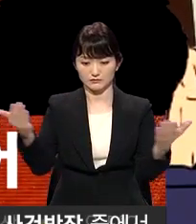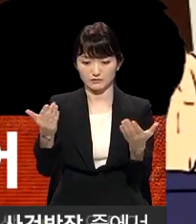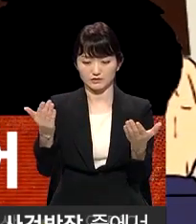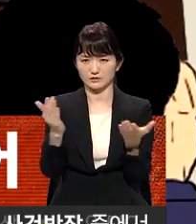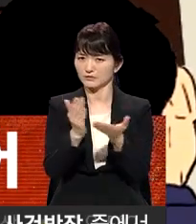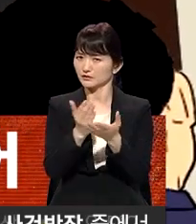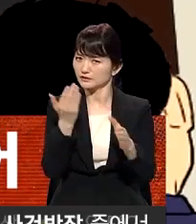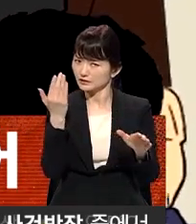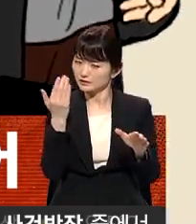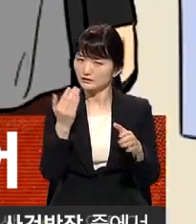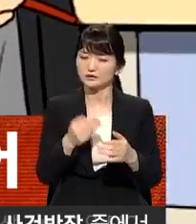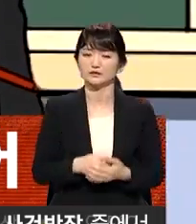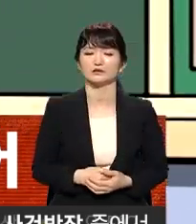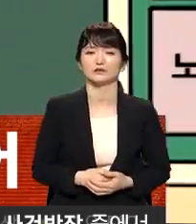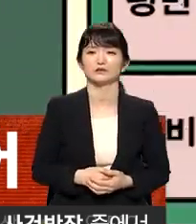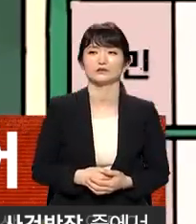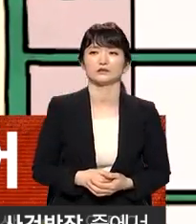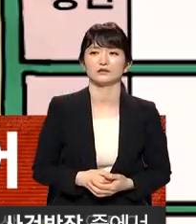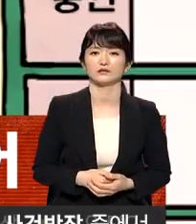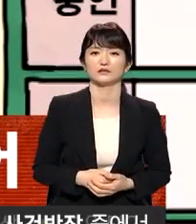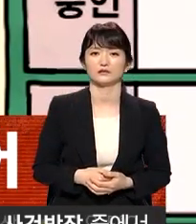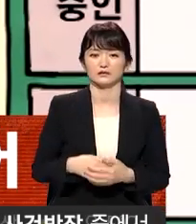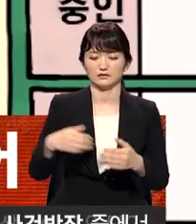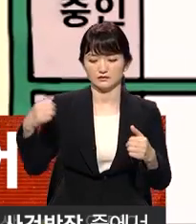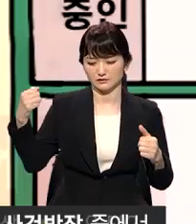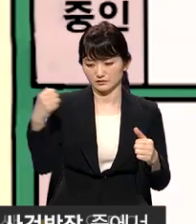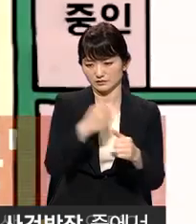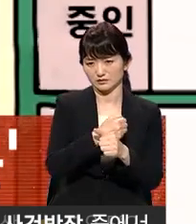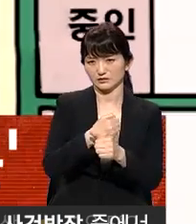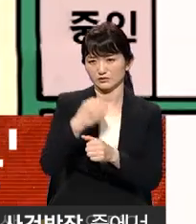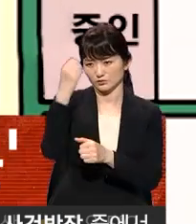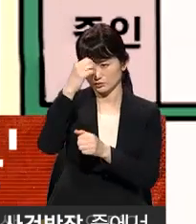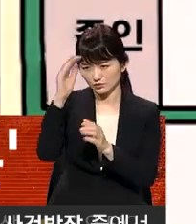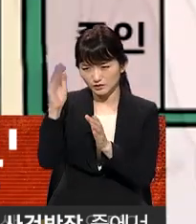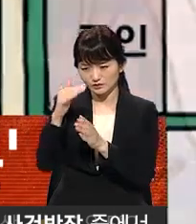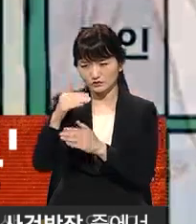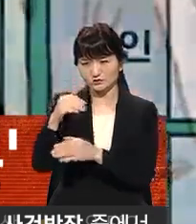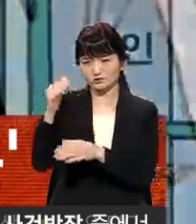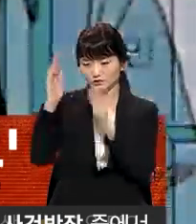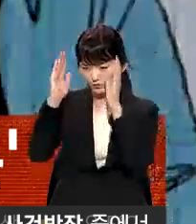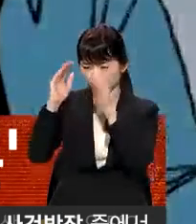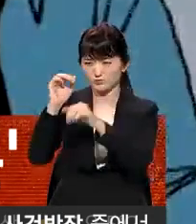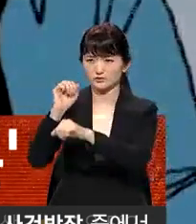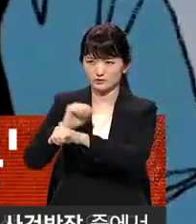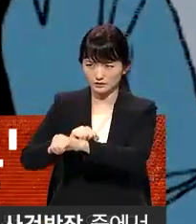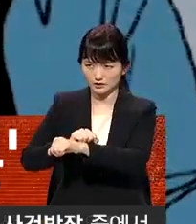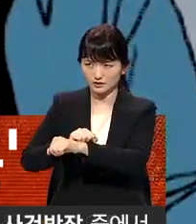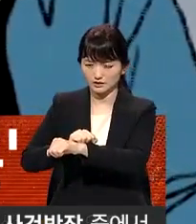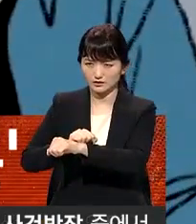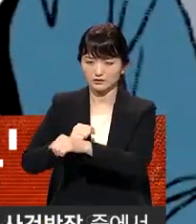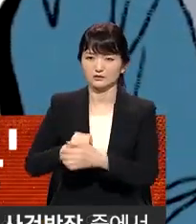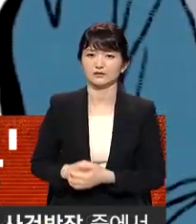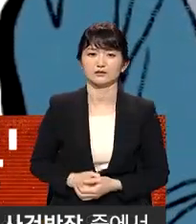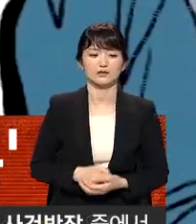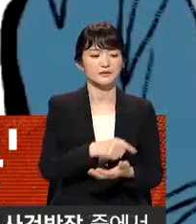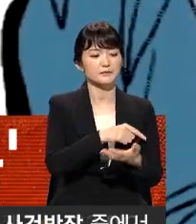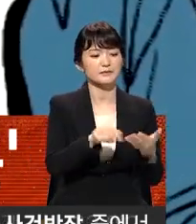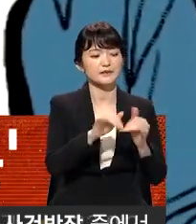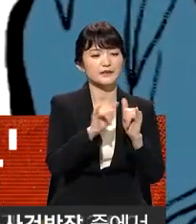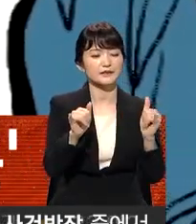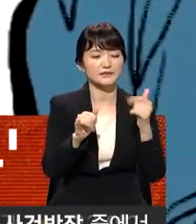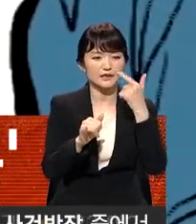된다라고 볼 수밖에 없는데 그 당시에는이 가해자들이 어리고 공부 잘하고 아버지 피해자 아버지하고 합의했다라고 하는 이유로 이제